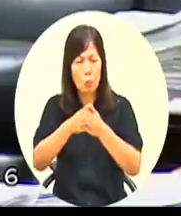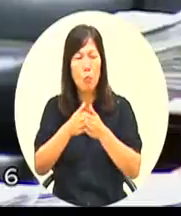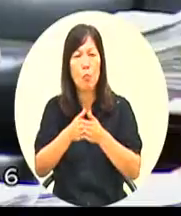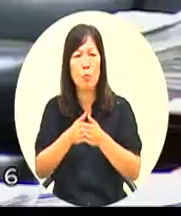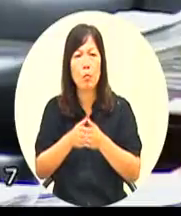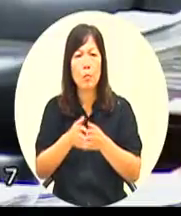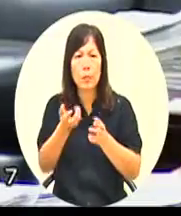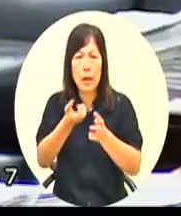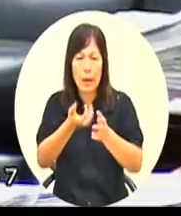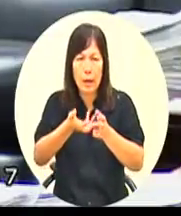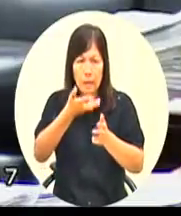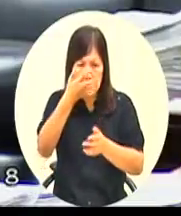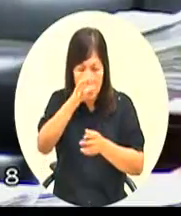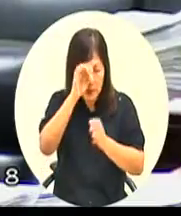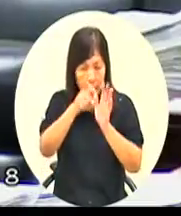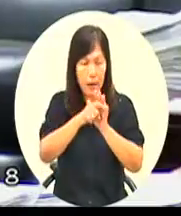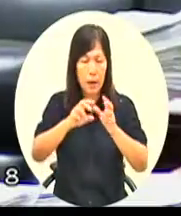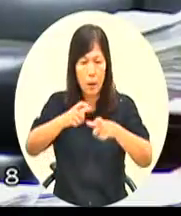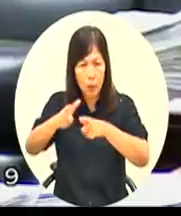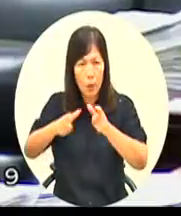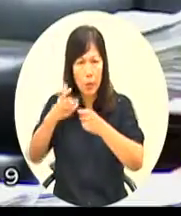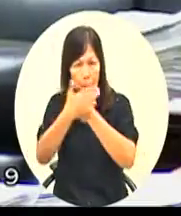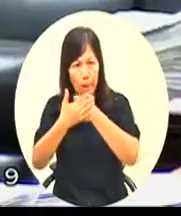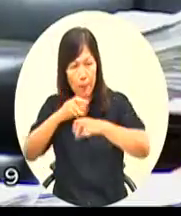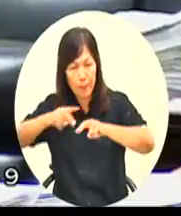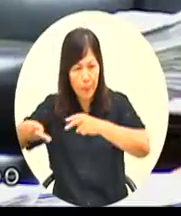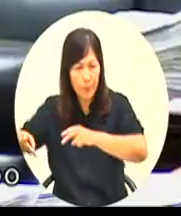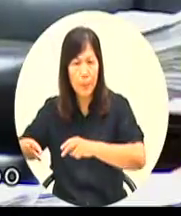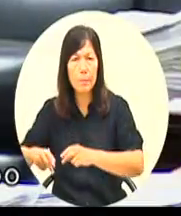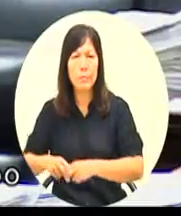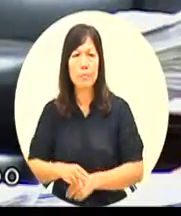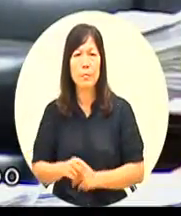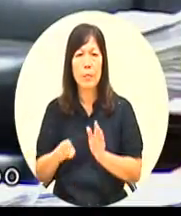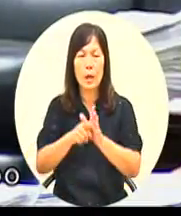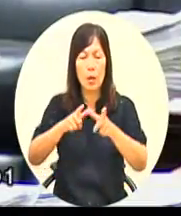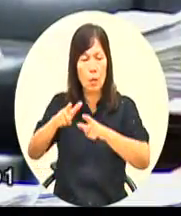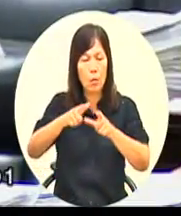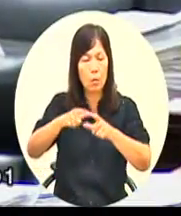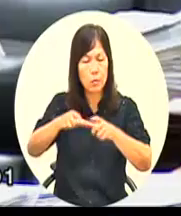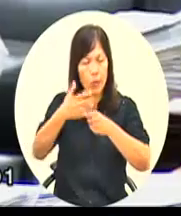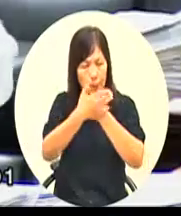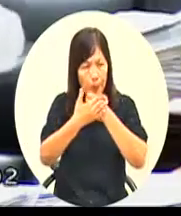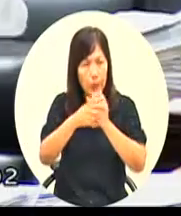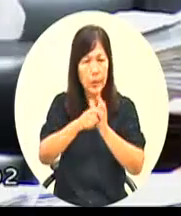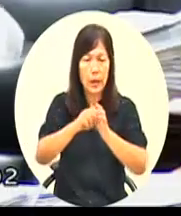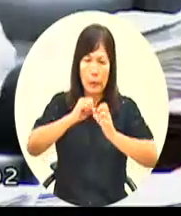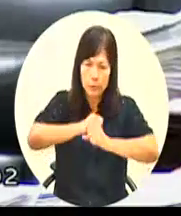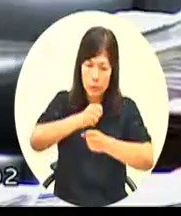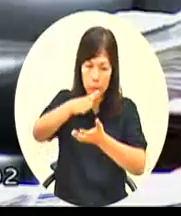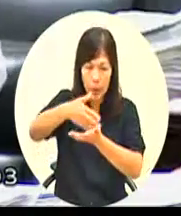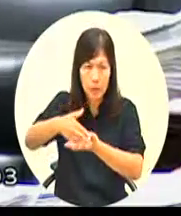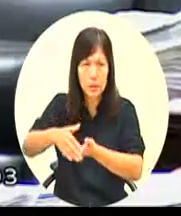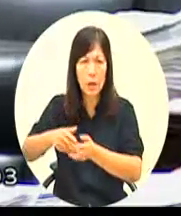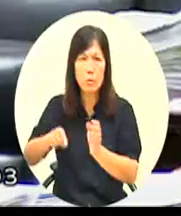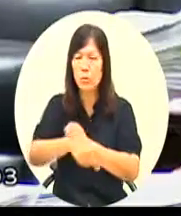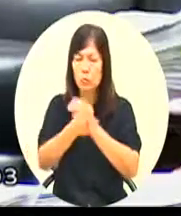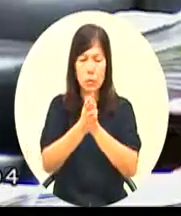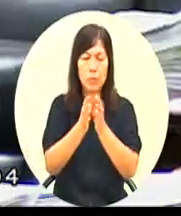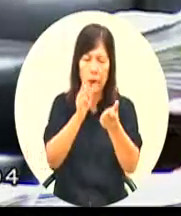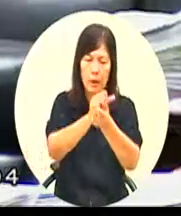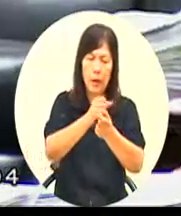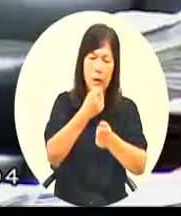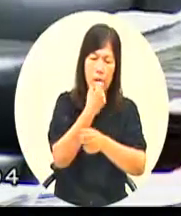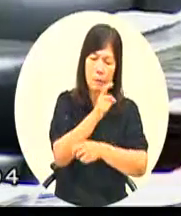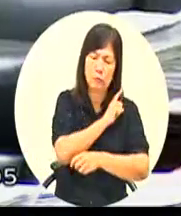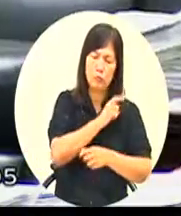们秀给你看这个公园维护，光是这个公园维护的管理清洁然后打扫都是要靠他们里办公室